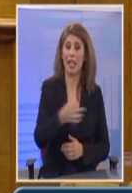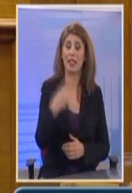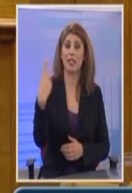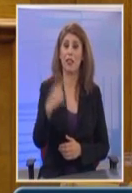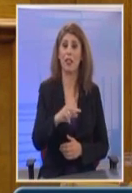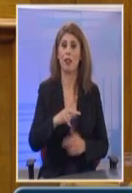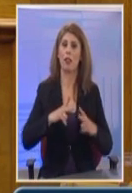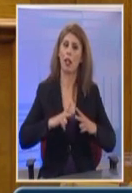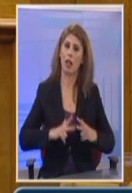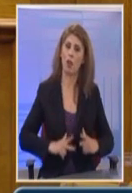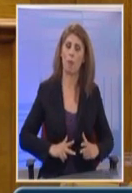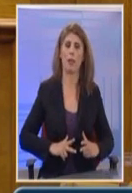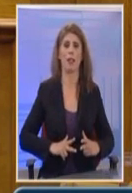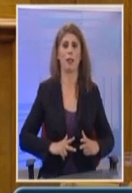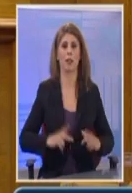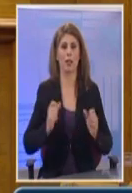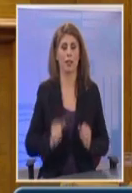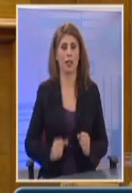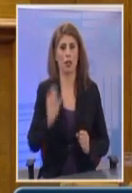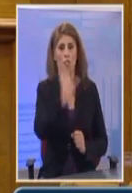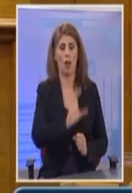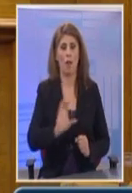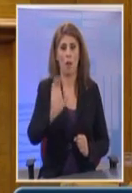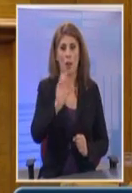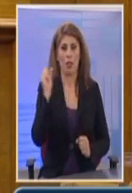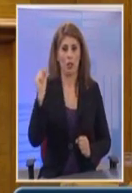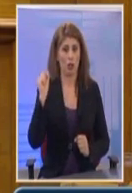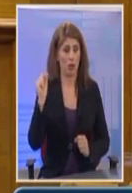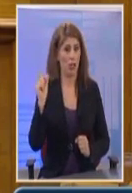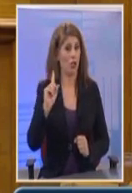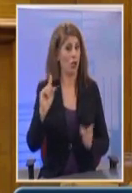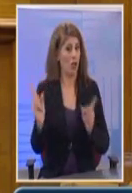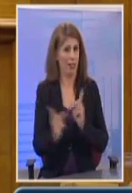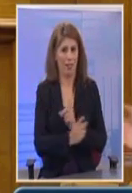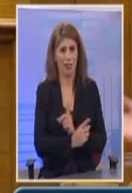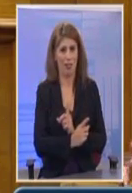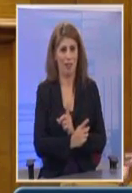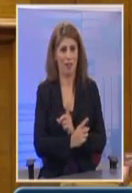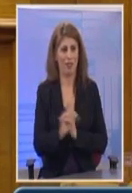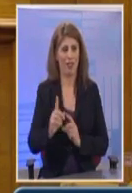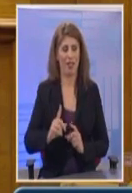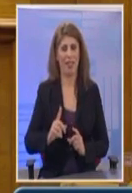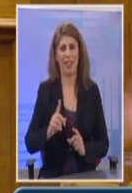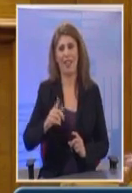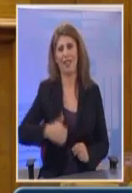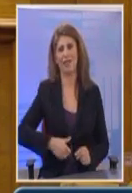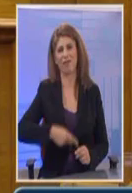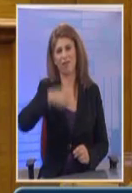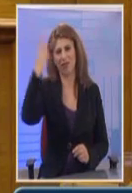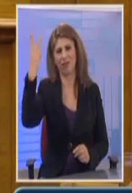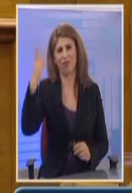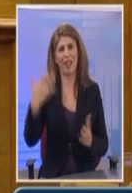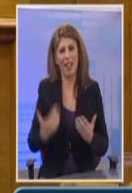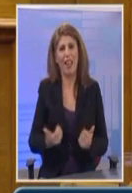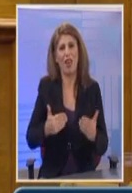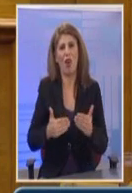σας ικανοποίηση για τη στάση των Ευρωπαίων σοσιαλιστών και όχι το αντίστροφο. Εκεί η αλαζονία έχει τα όρια της